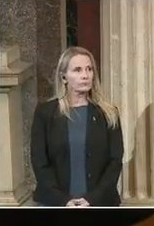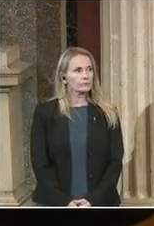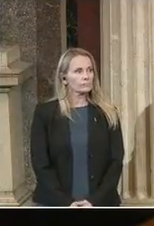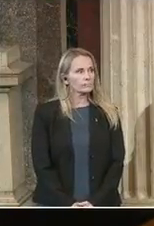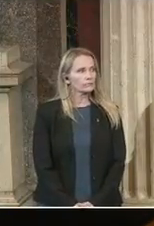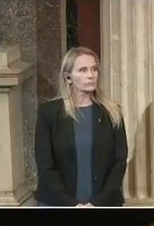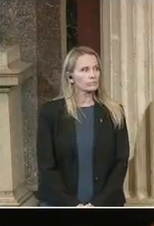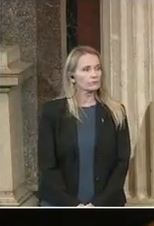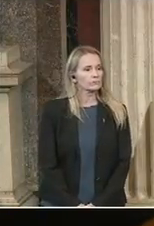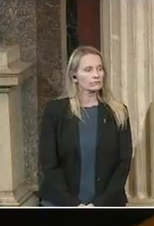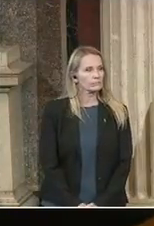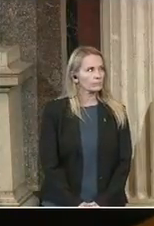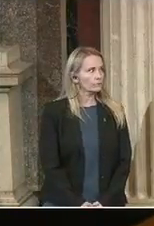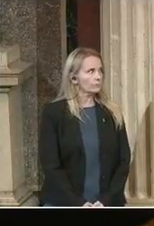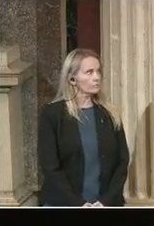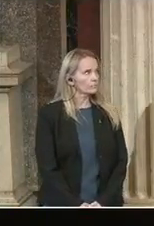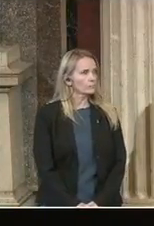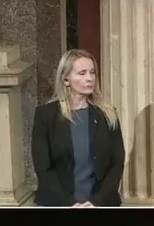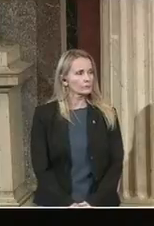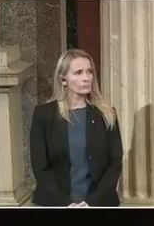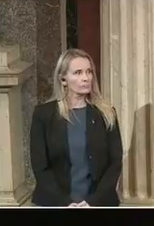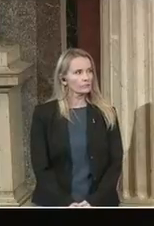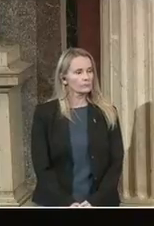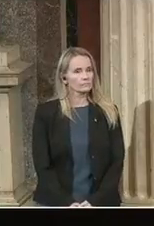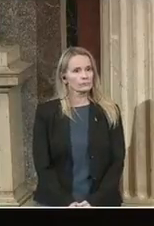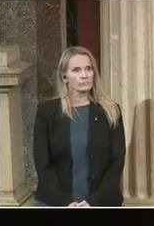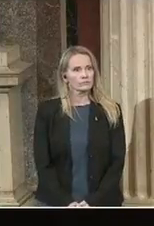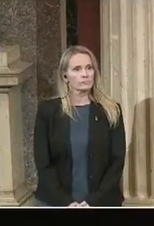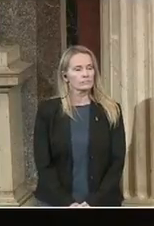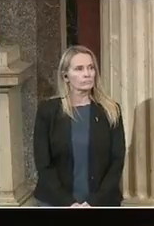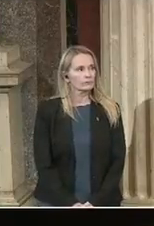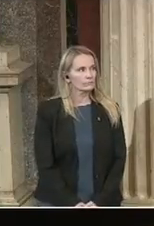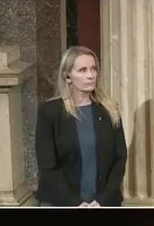und jetzt ist ist